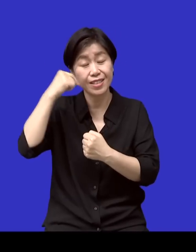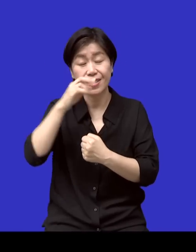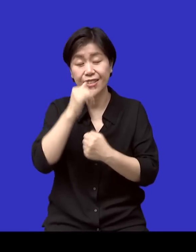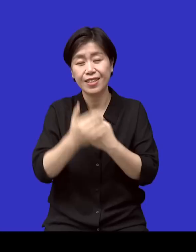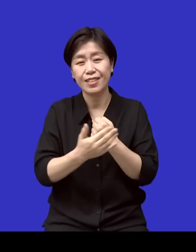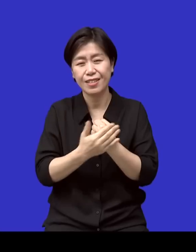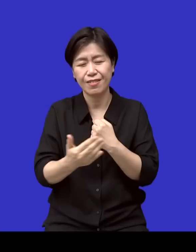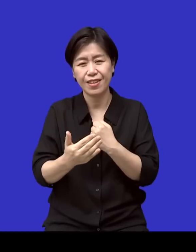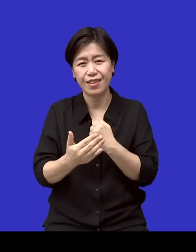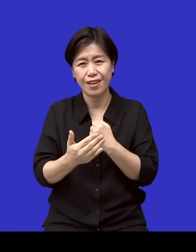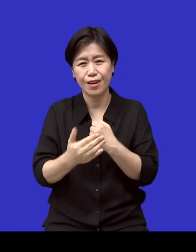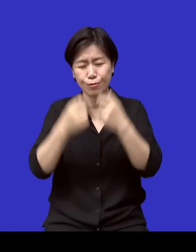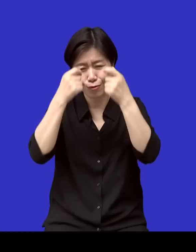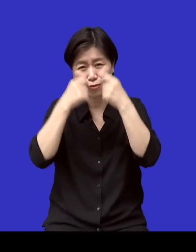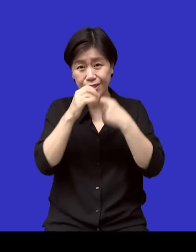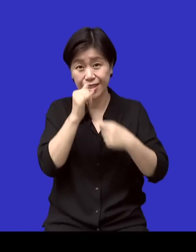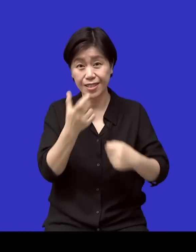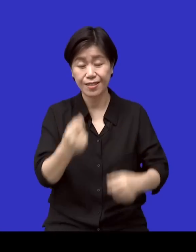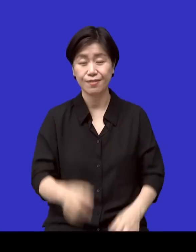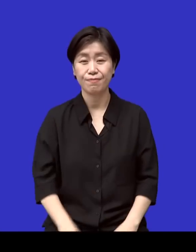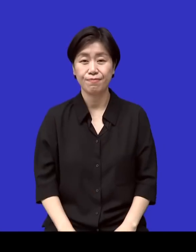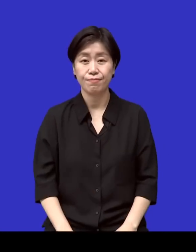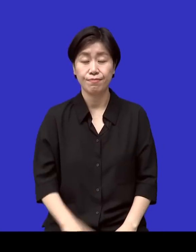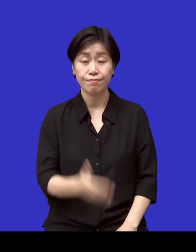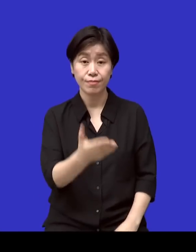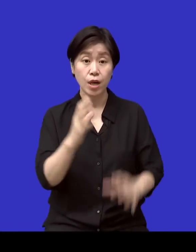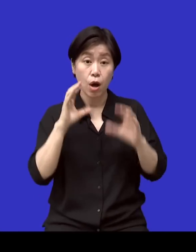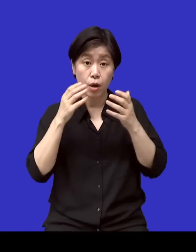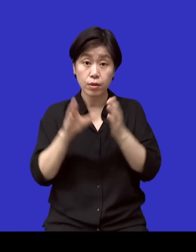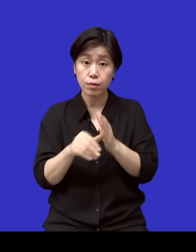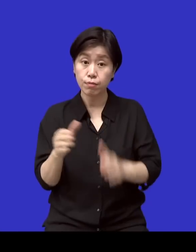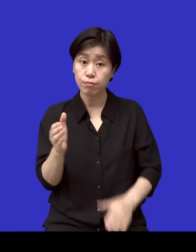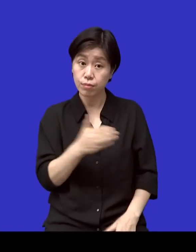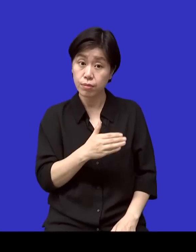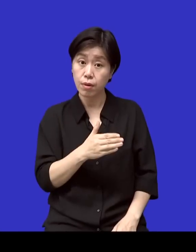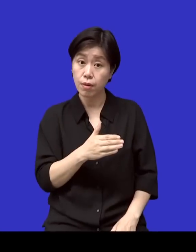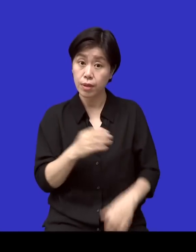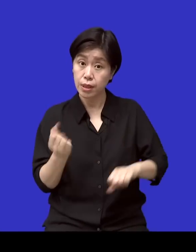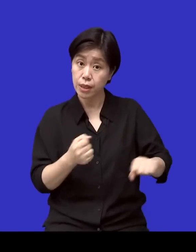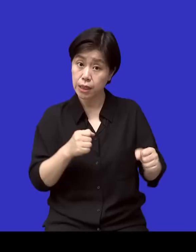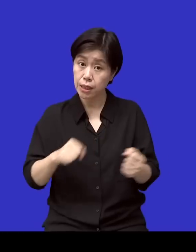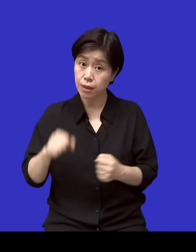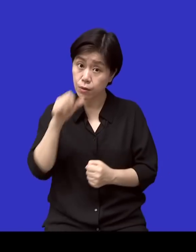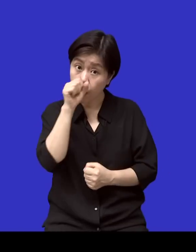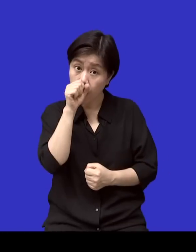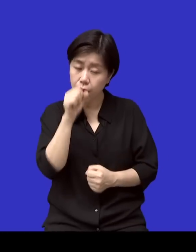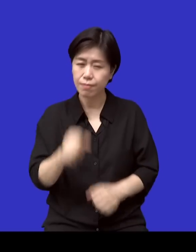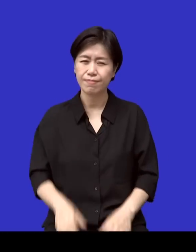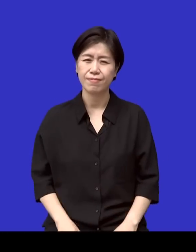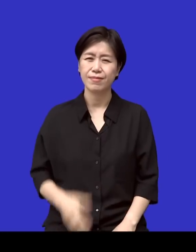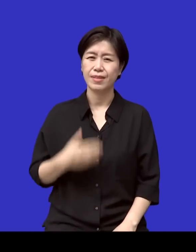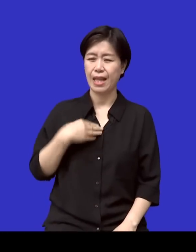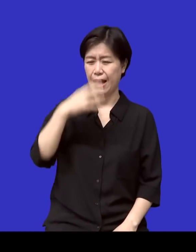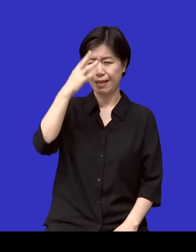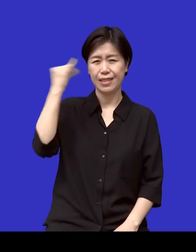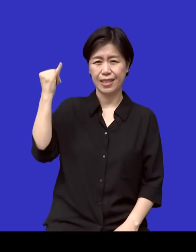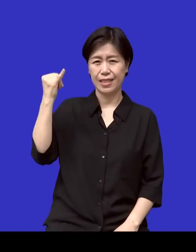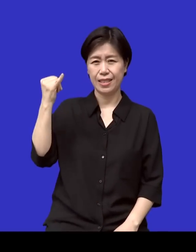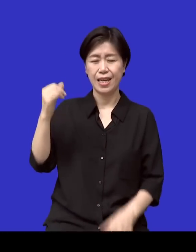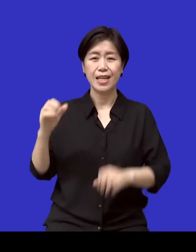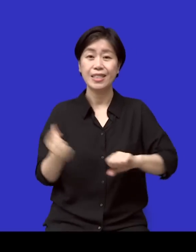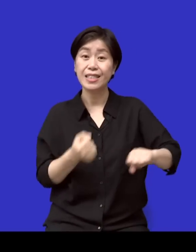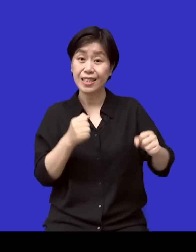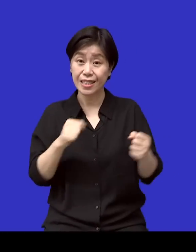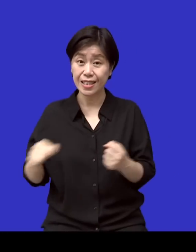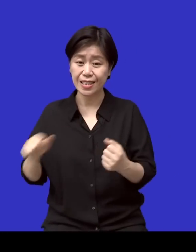좋았어요? 저는 이제 할머니가 예. 스키 강사 자격증도 계셔서 갖고 계셨어요? 네,